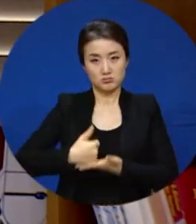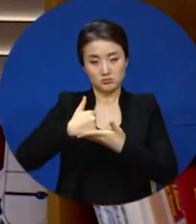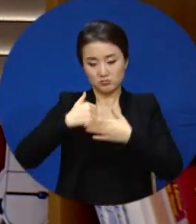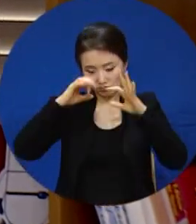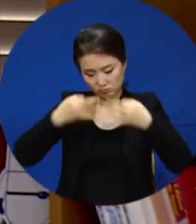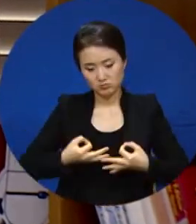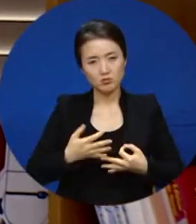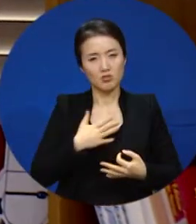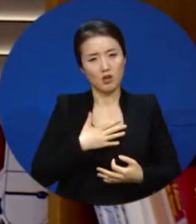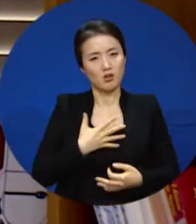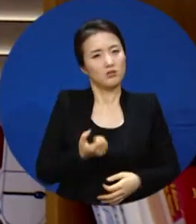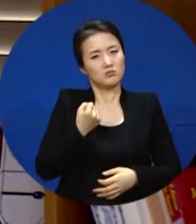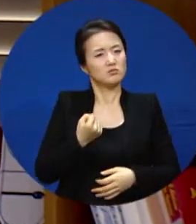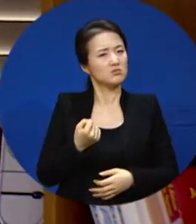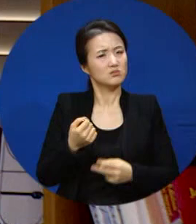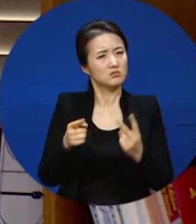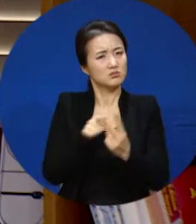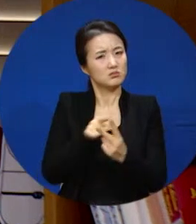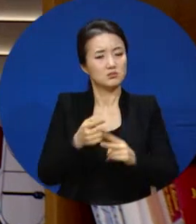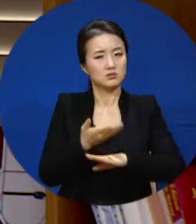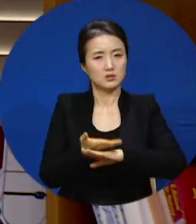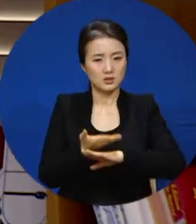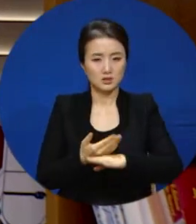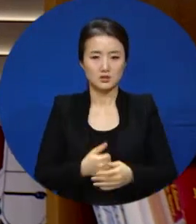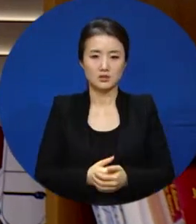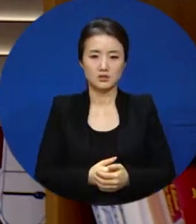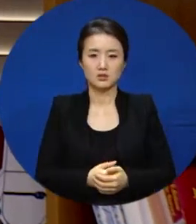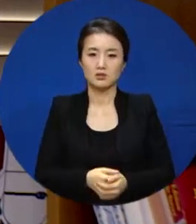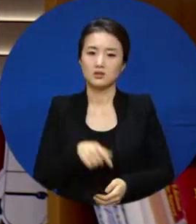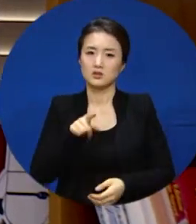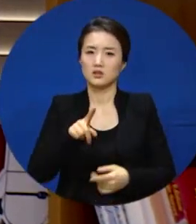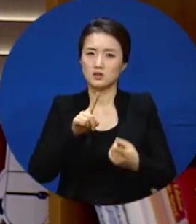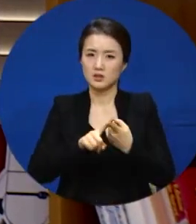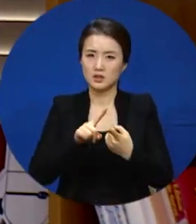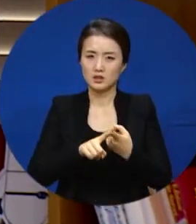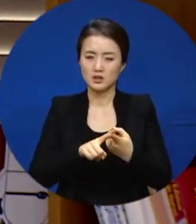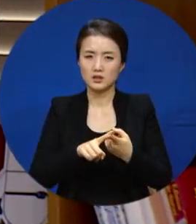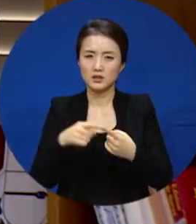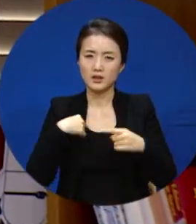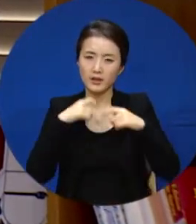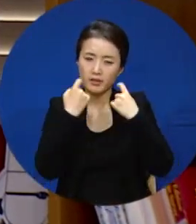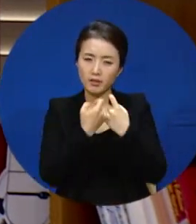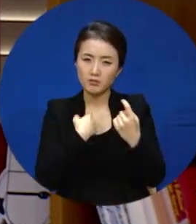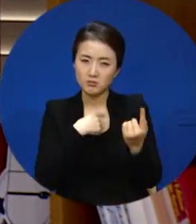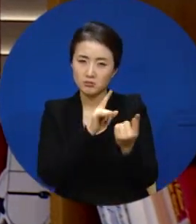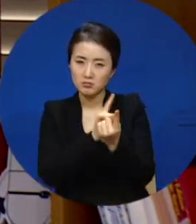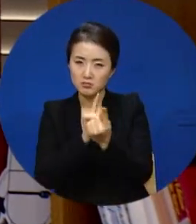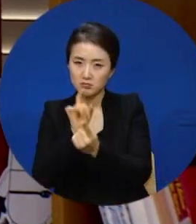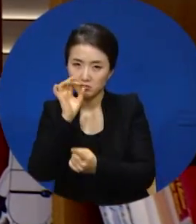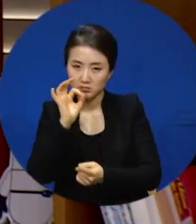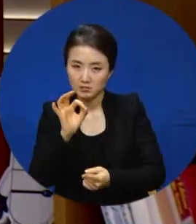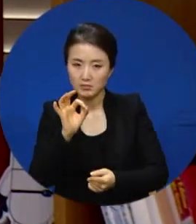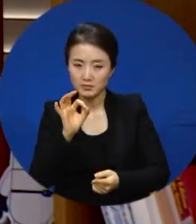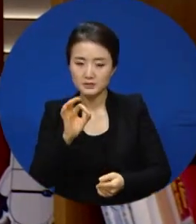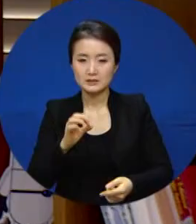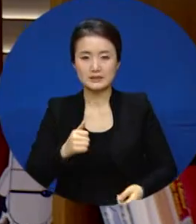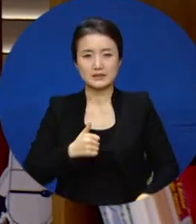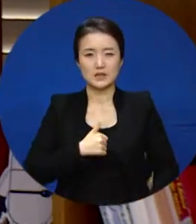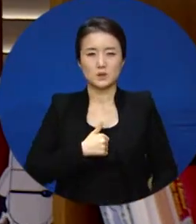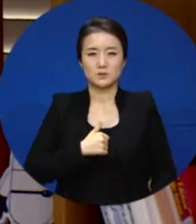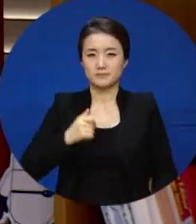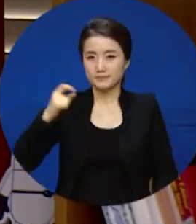제가 이 두 개념을 대변할 만한 사람을 찾아 봤어요 즉 은 개인적인 사견 입니다 자존심에 최강전 이 사람의